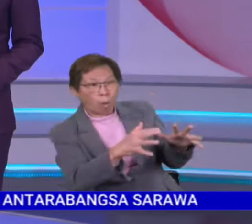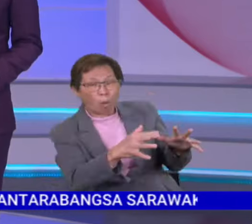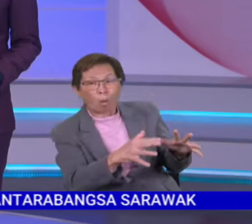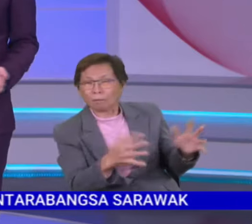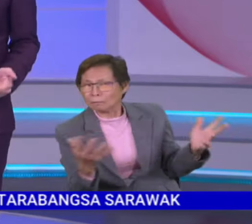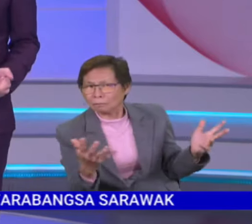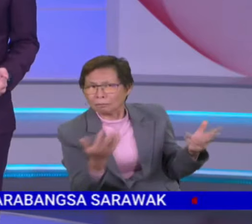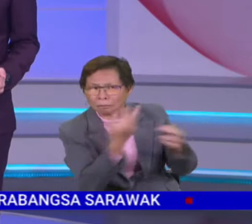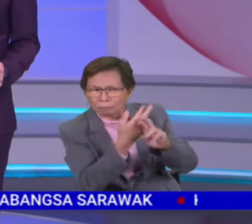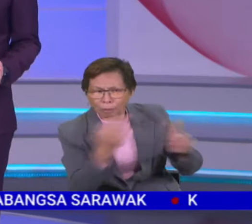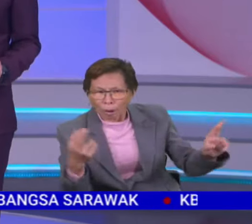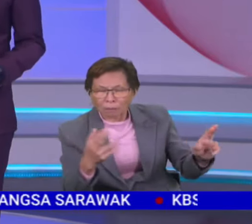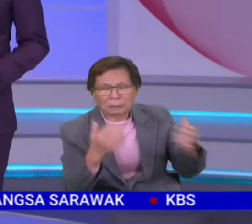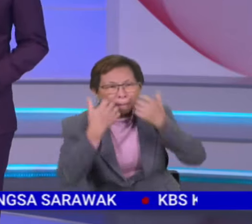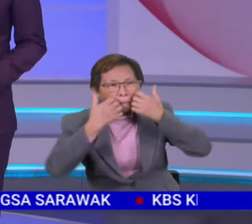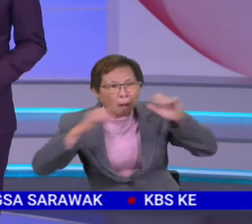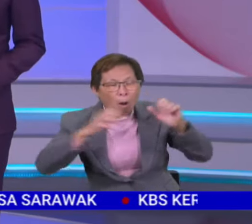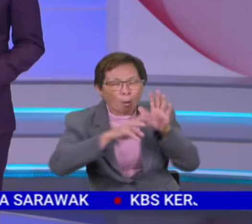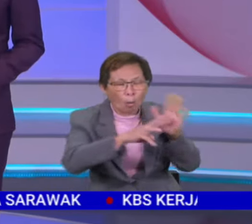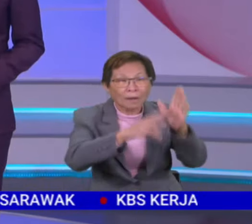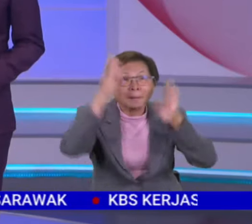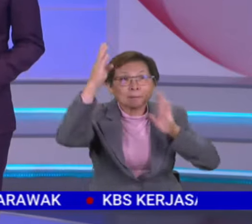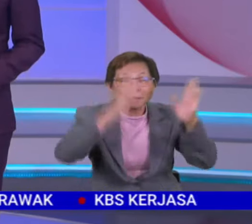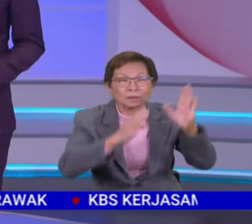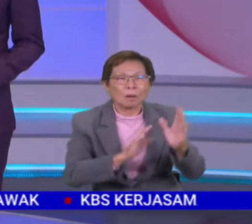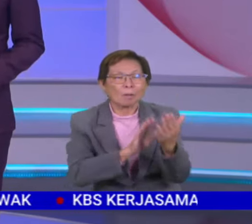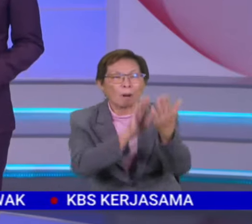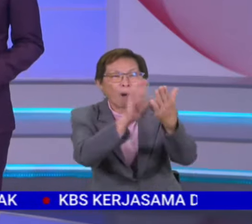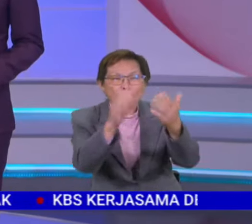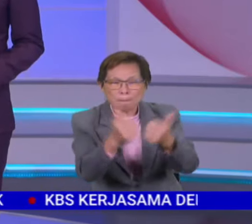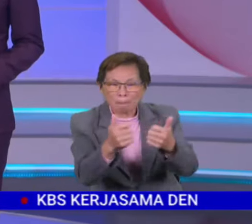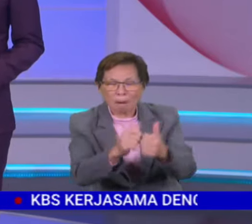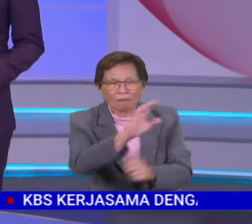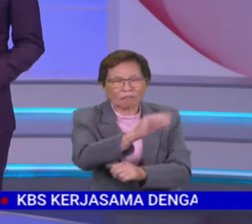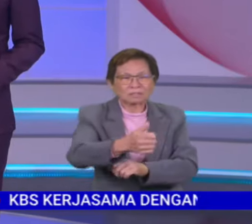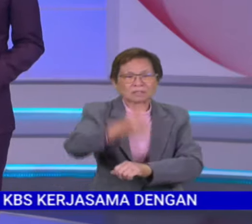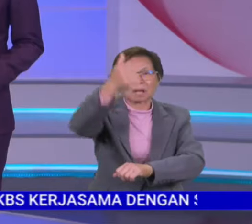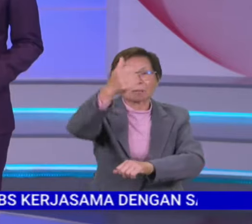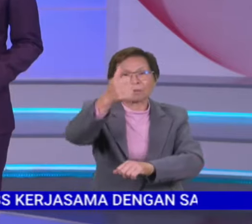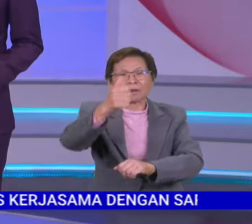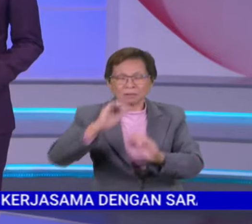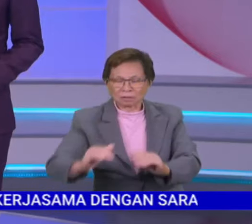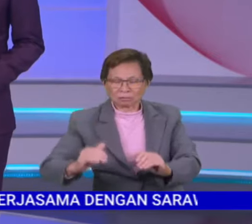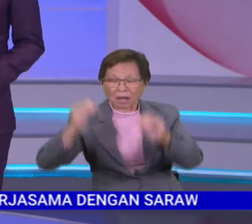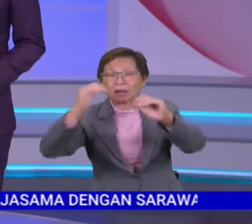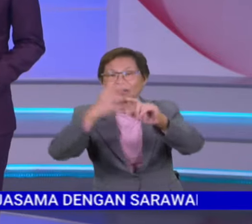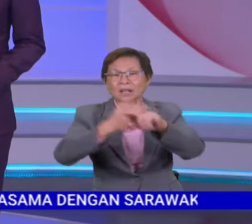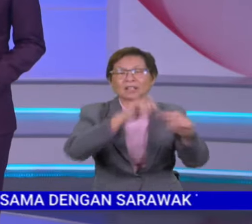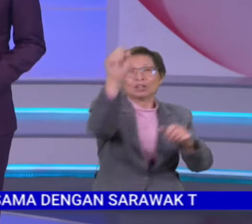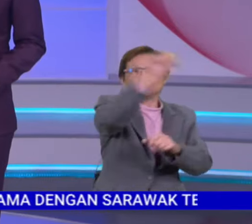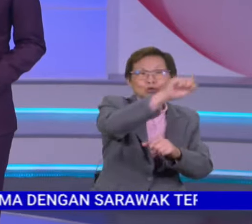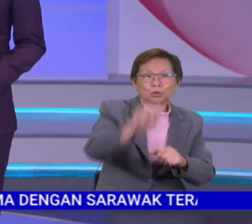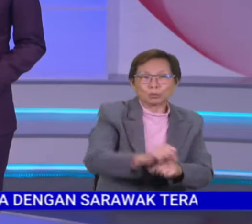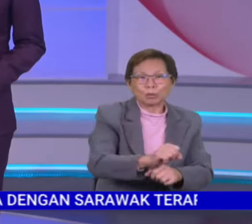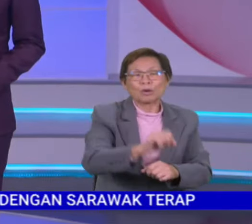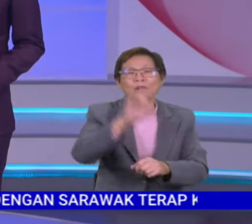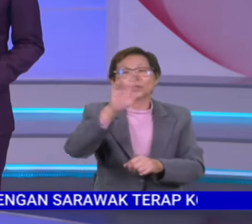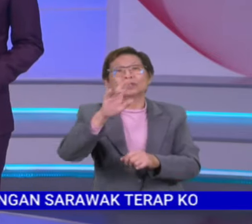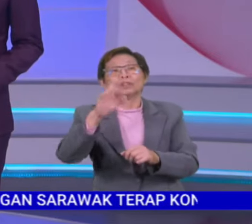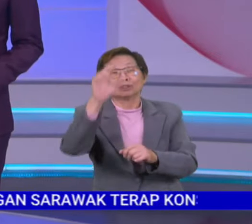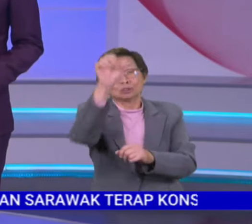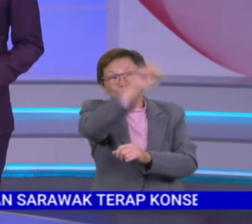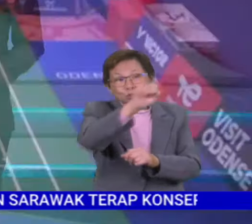sejauh mana persediaan dan kemampuan wakil negara menghadapi kejohanan yang pertama kali dinaik taraf dari Super 750